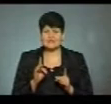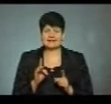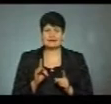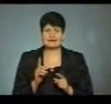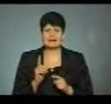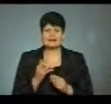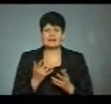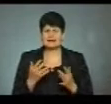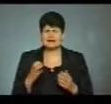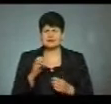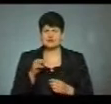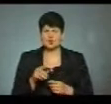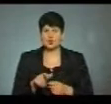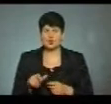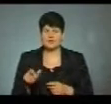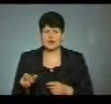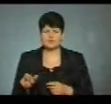сот людей все ж таки